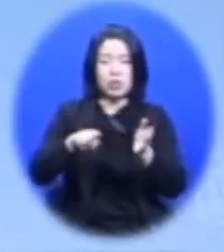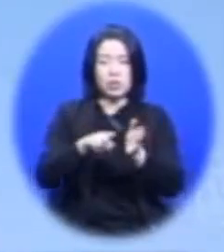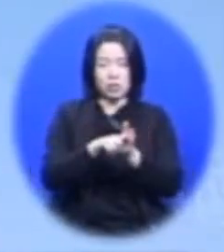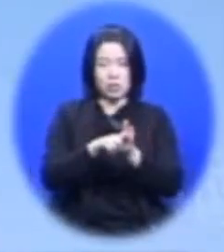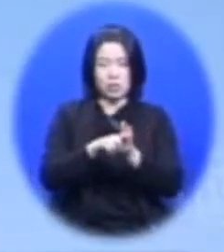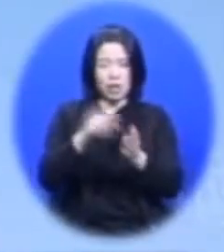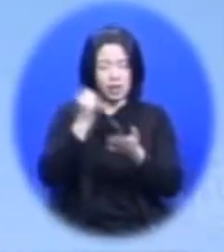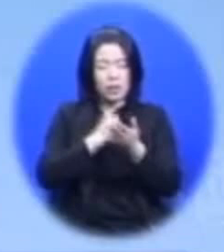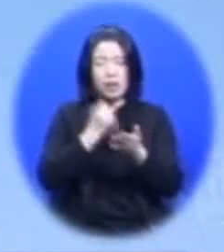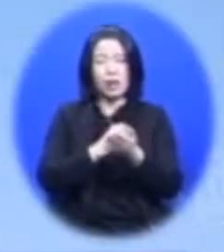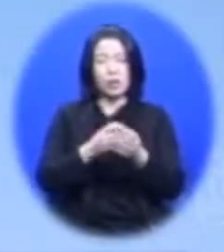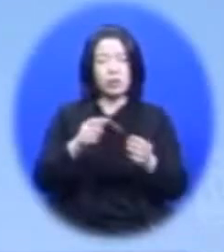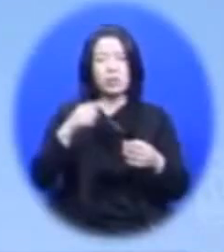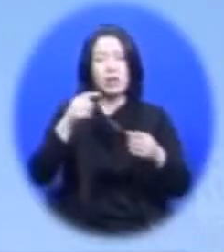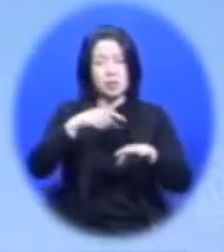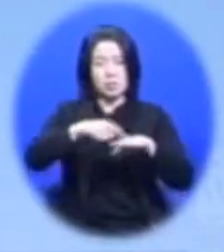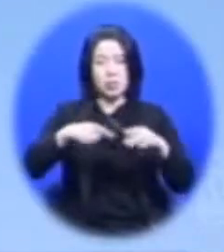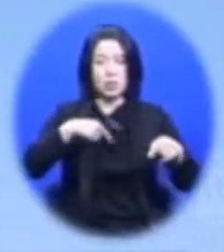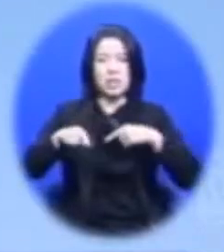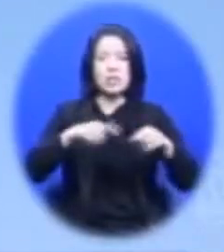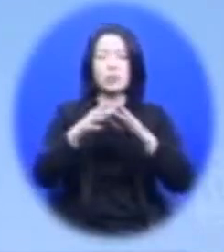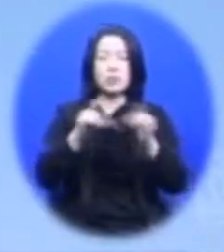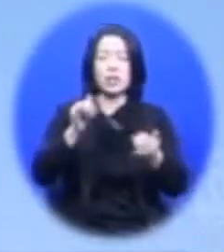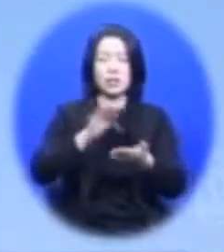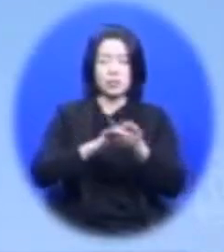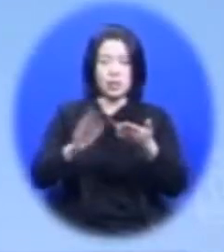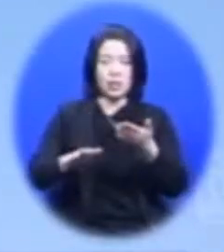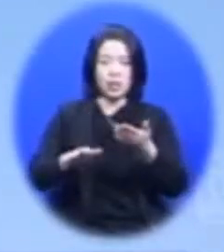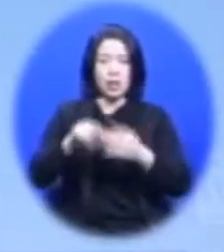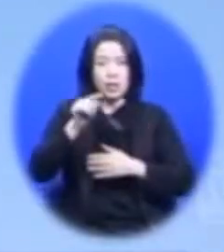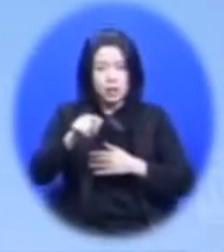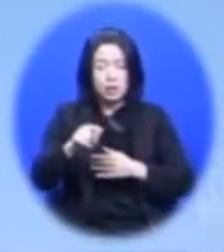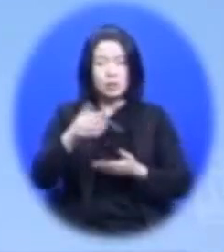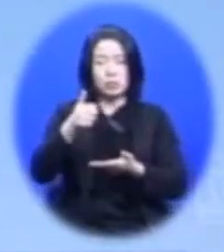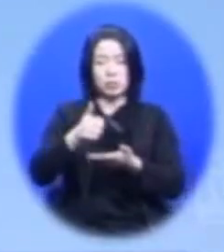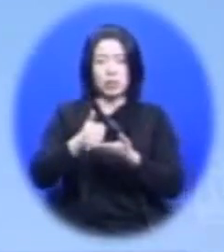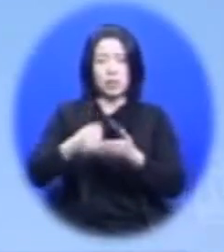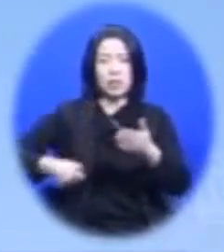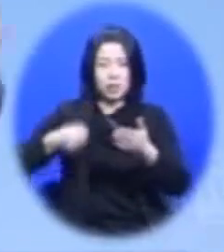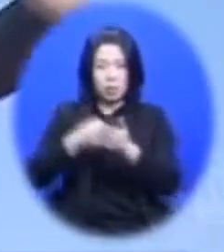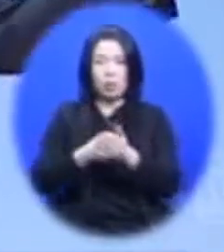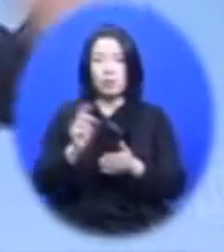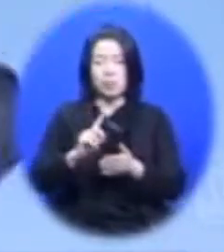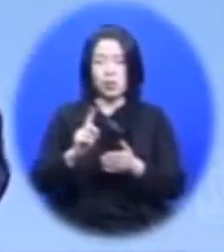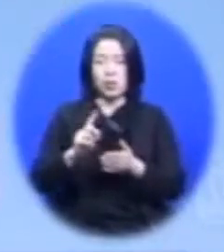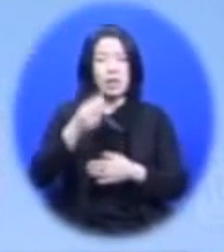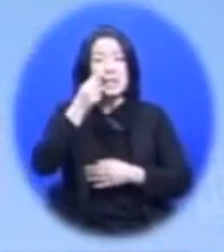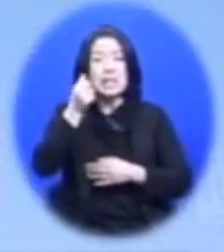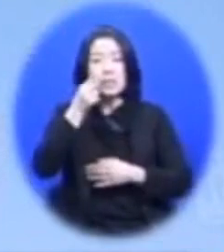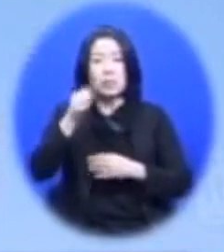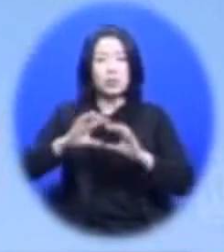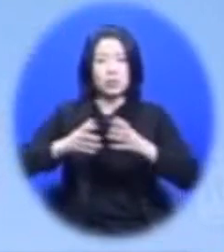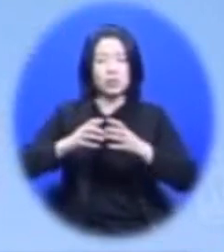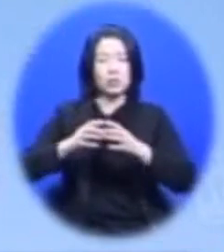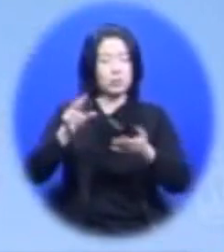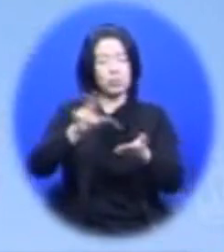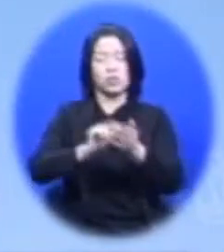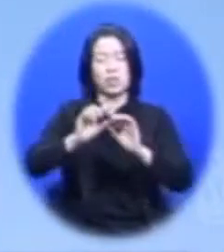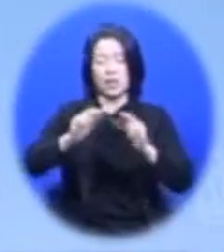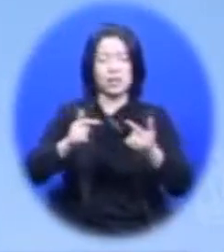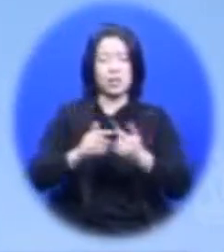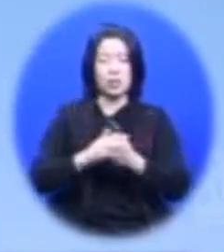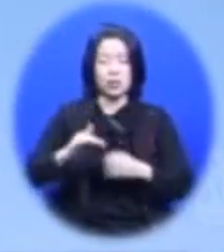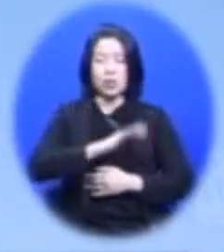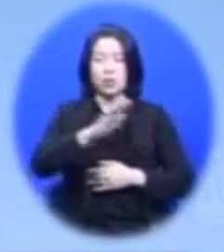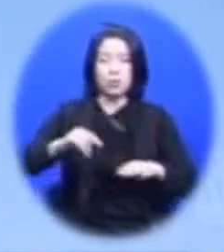지도자입니다. 그런데 그 도산 안창호 선생이 내린 결론이 뭡니까? 일본이 문제가 아니라는 거예요.